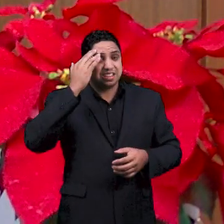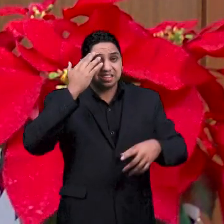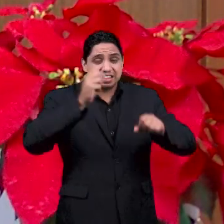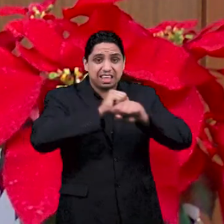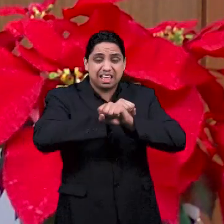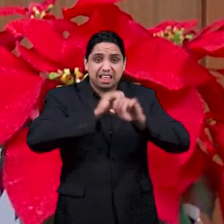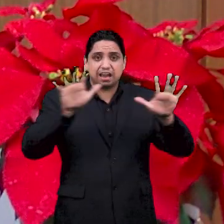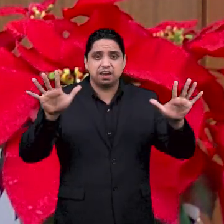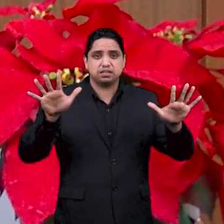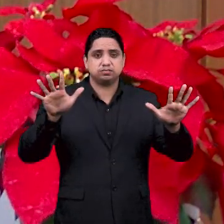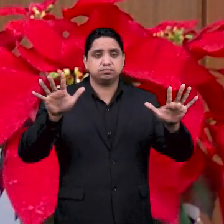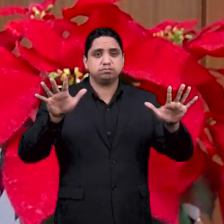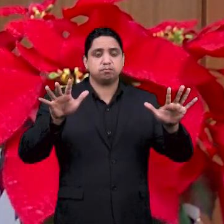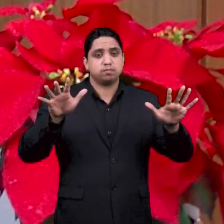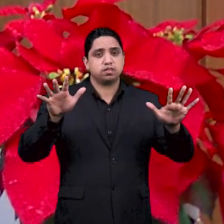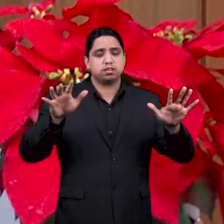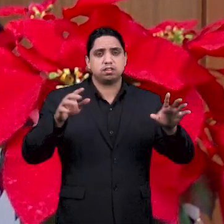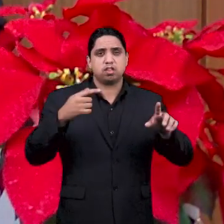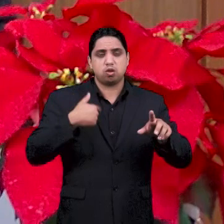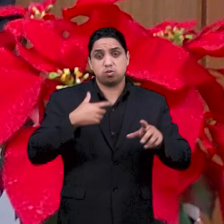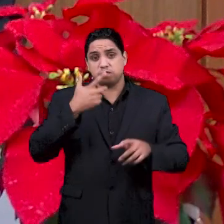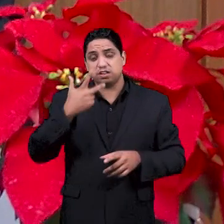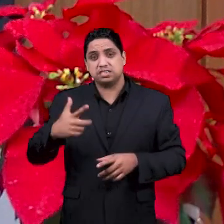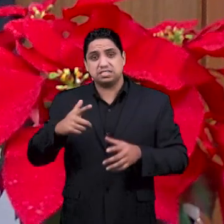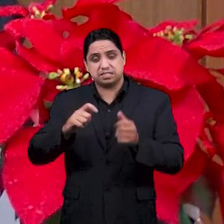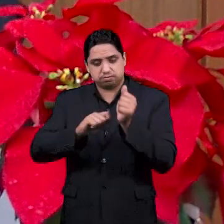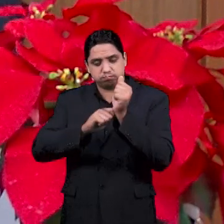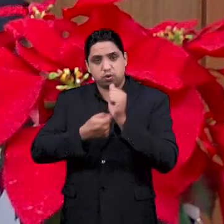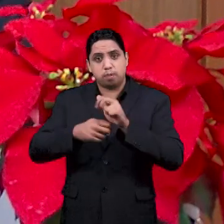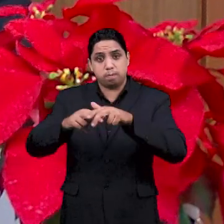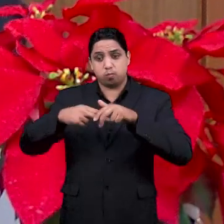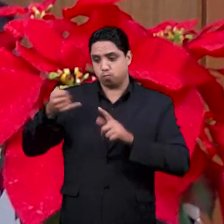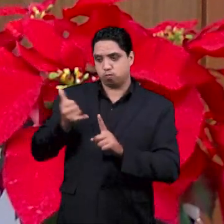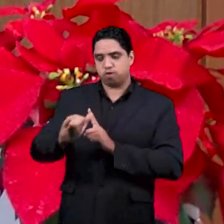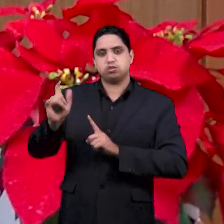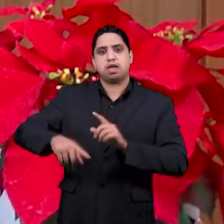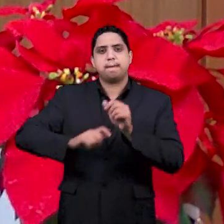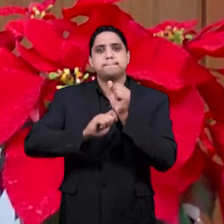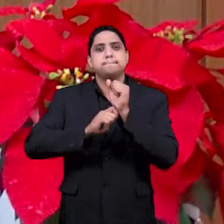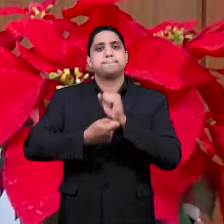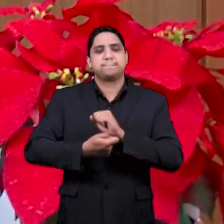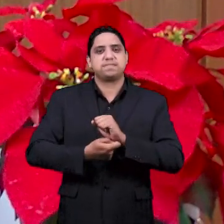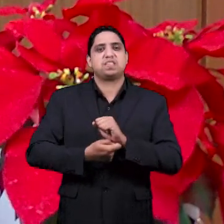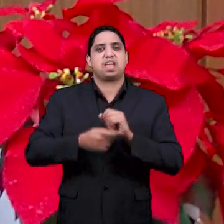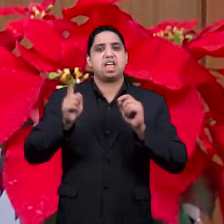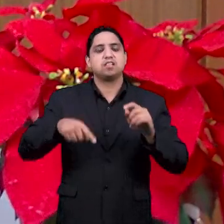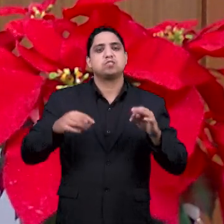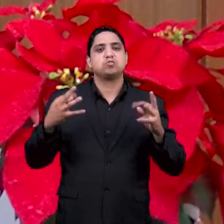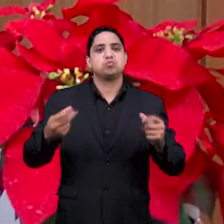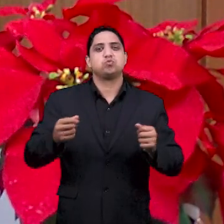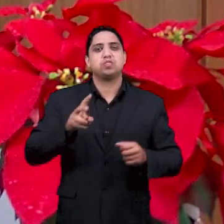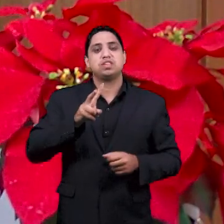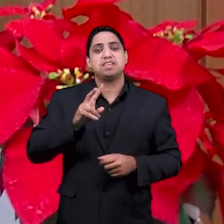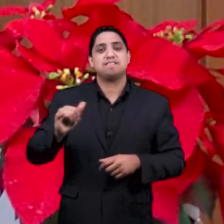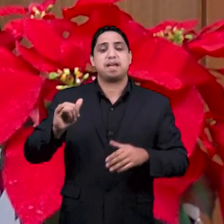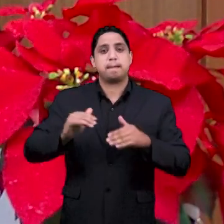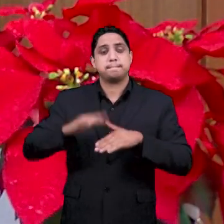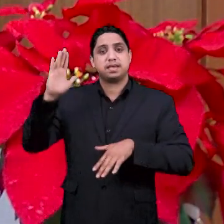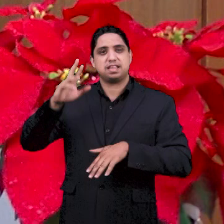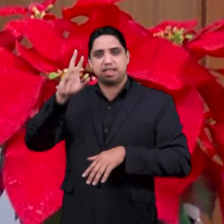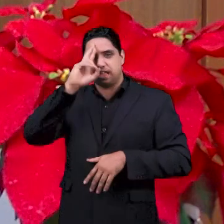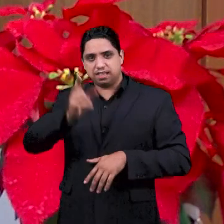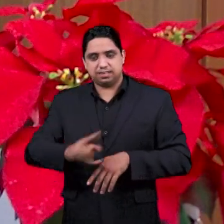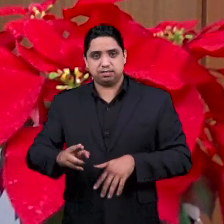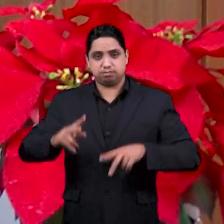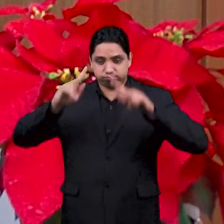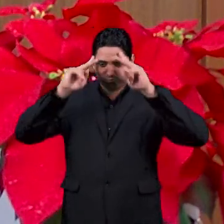не видели, и ухом слыша, не услышали. Мы говорим здесь о тайне,